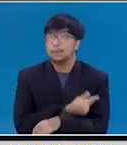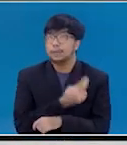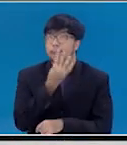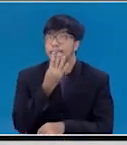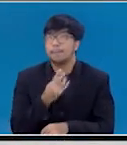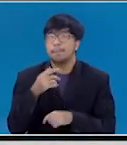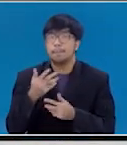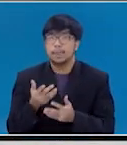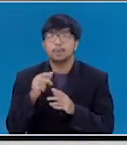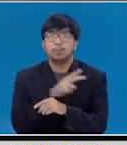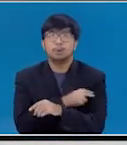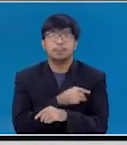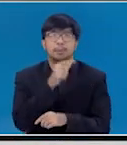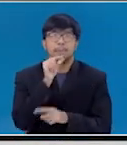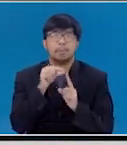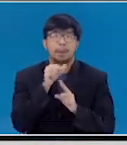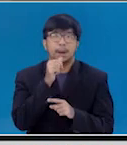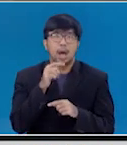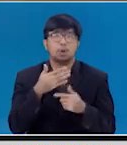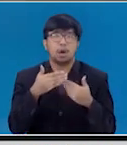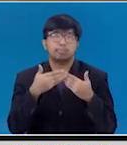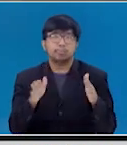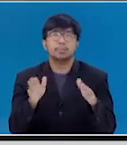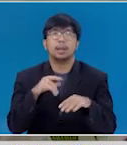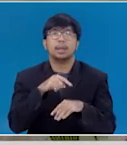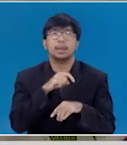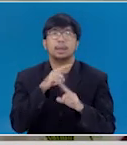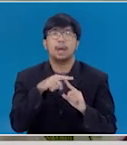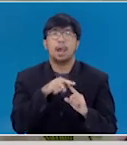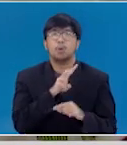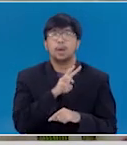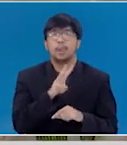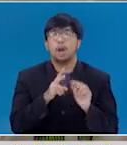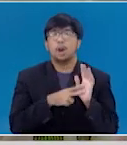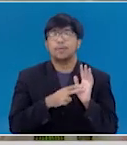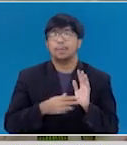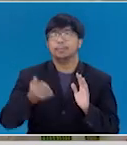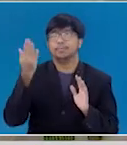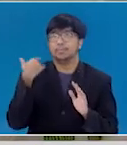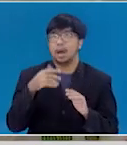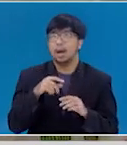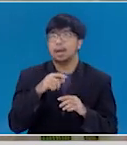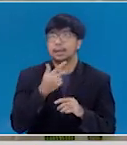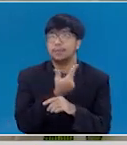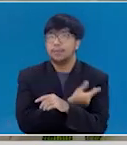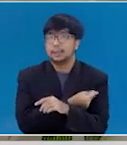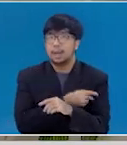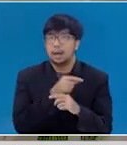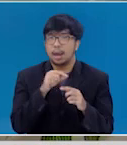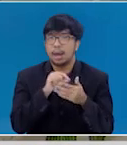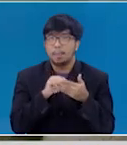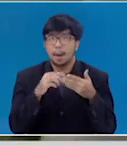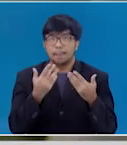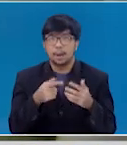Barat. Vaksinasi booster kedua di Puskesmas Palmerah sudah digelar sejak 23 November lalu. Sementara jenis vaksin